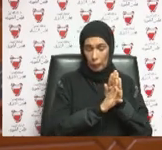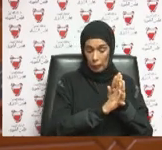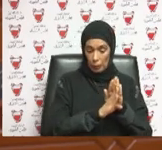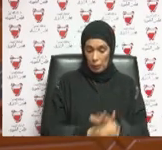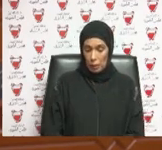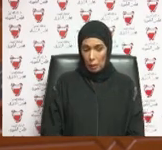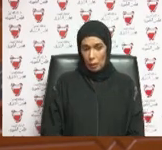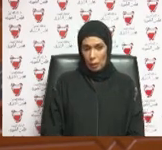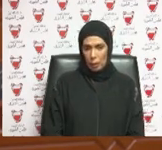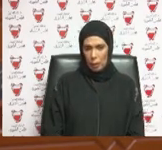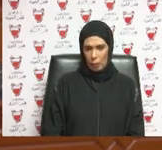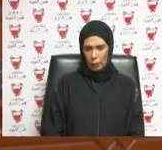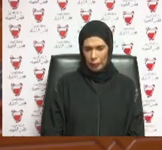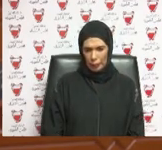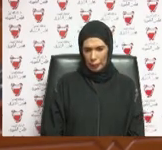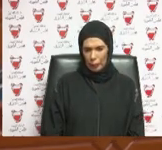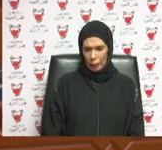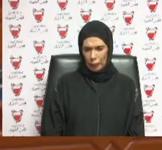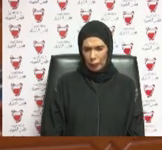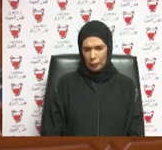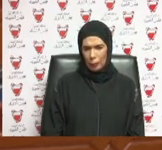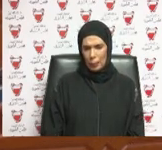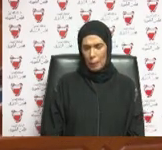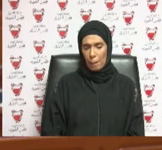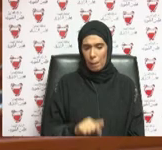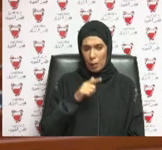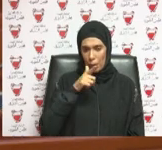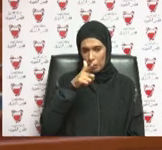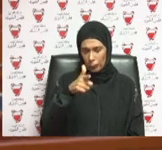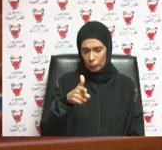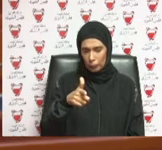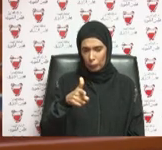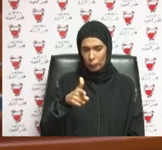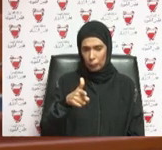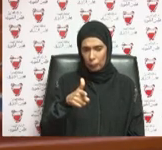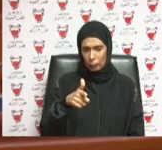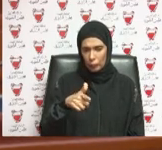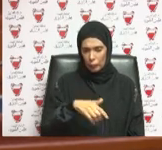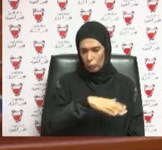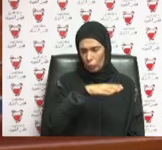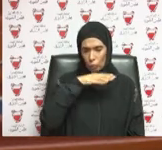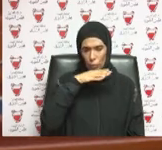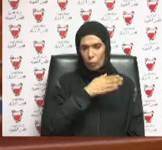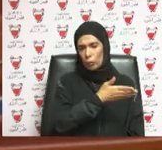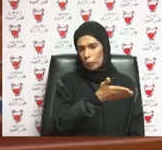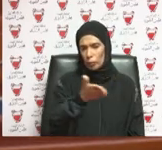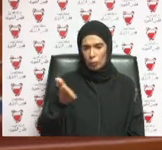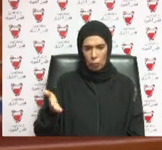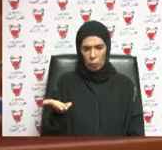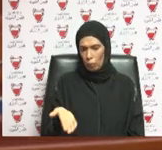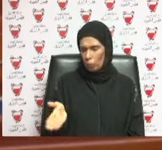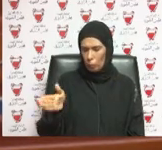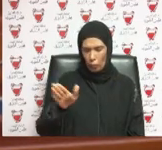منذ أن عرفناه. أريد أن أقول بأن خليفة سلمان ورد الجميع لم يمت ولن